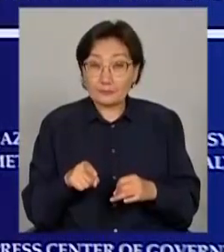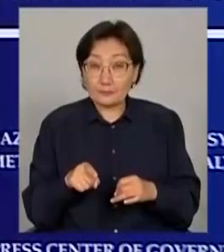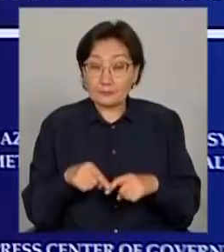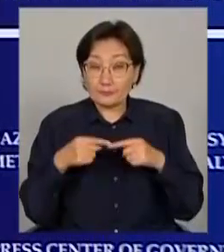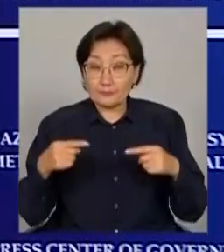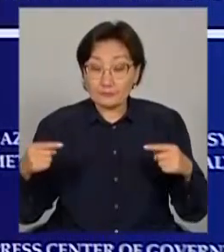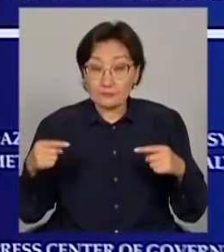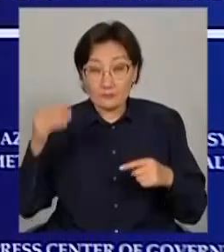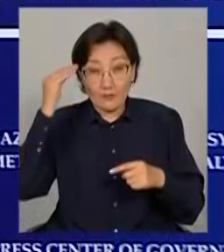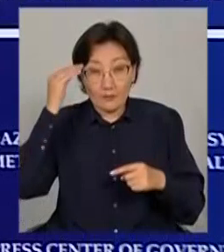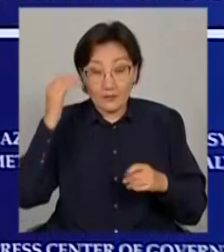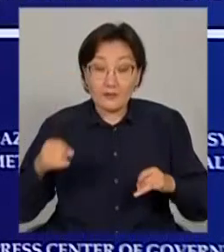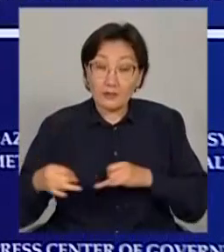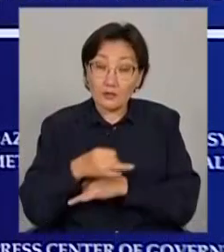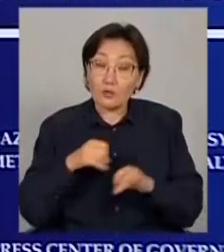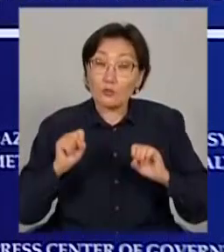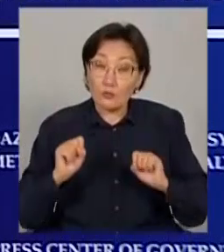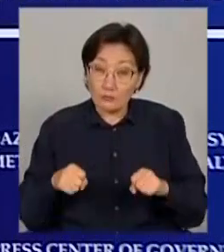әртүрлі көзқарастар болуы мүмкін. Өйткені